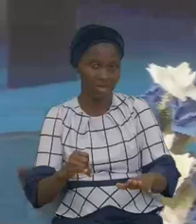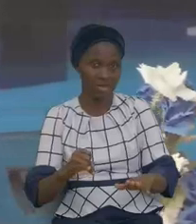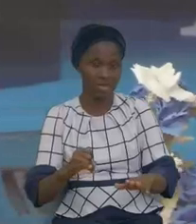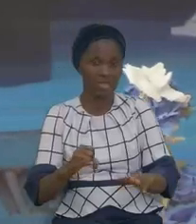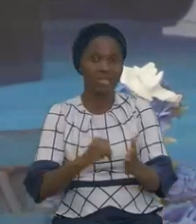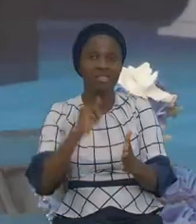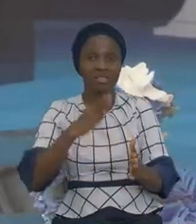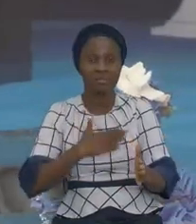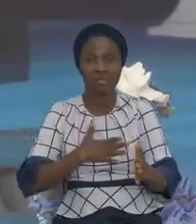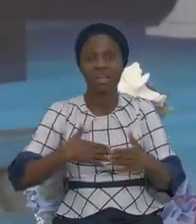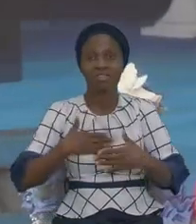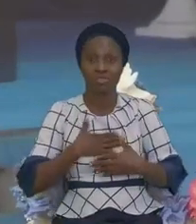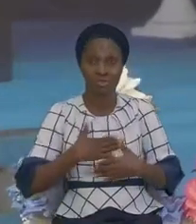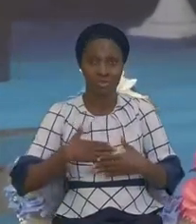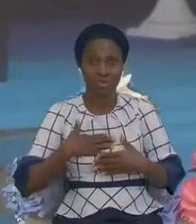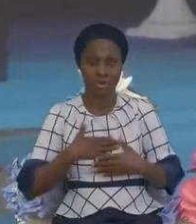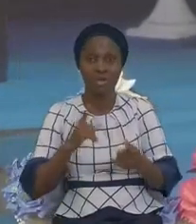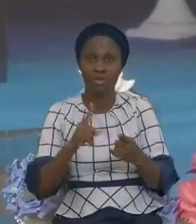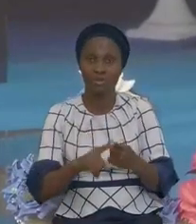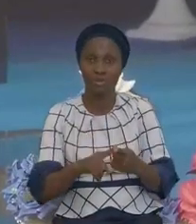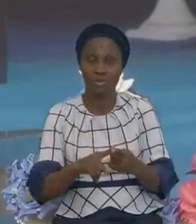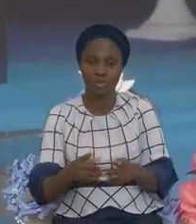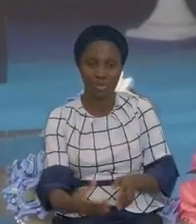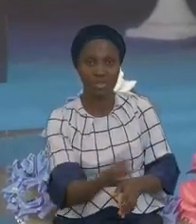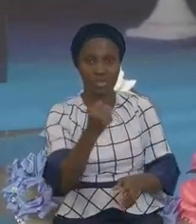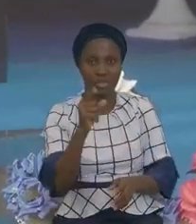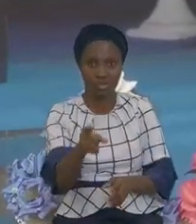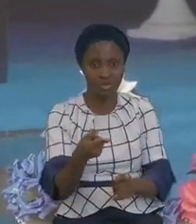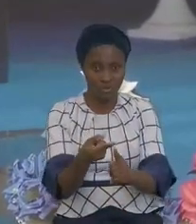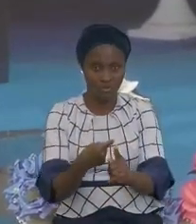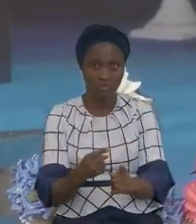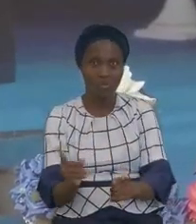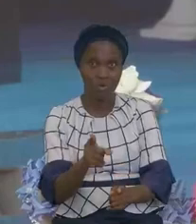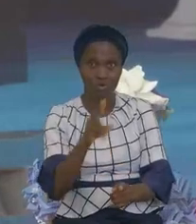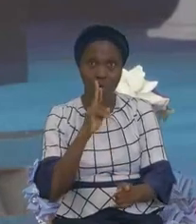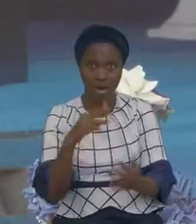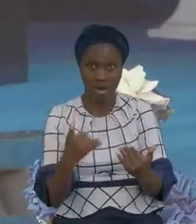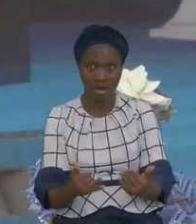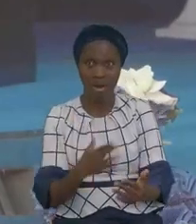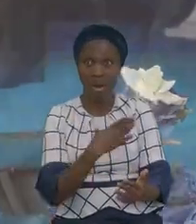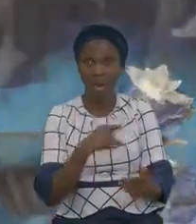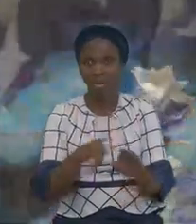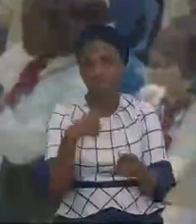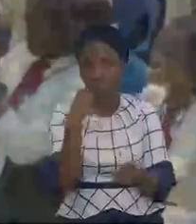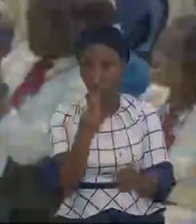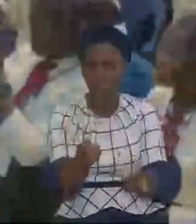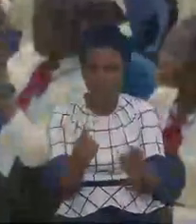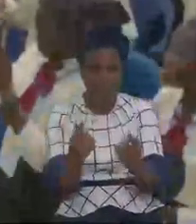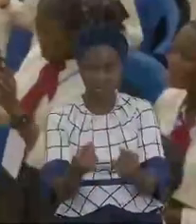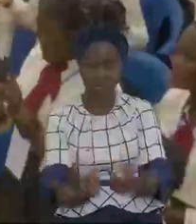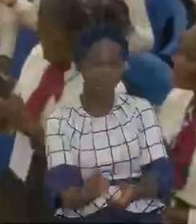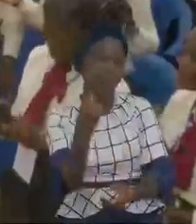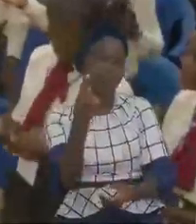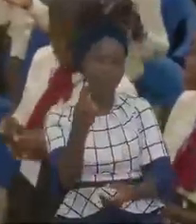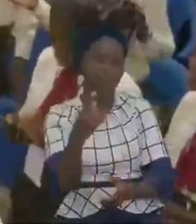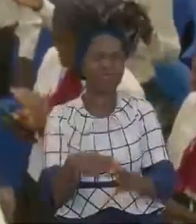de vous prendre là où vous êtes et de vous dire monte, monte,